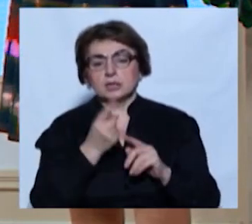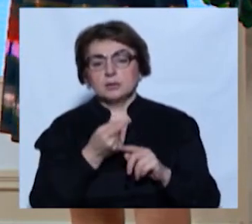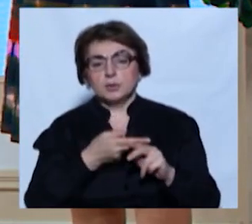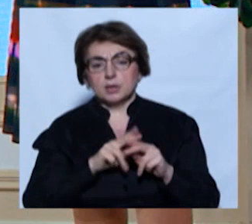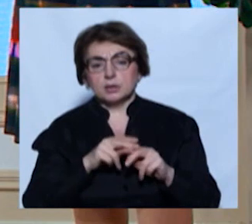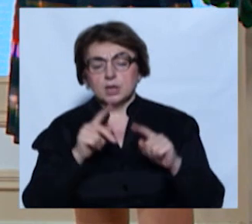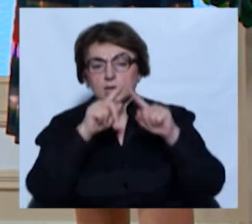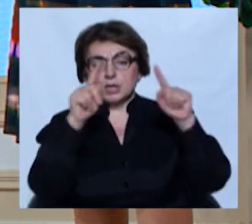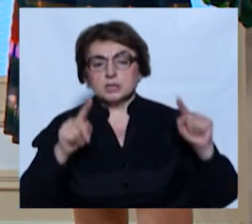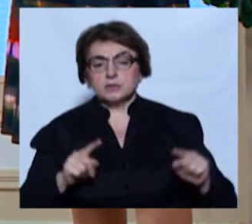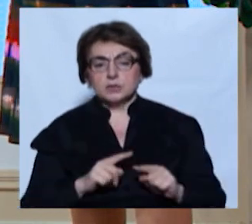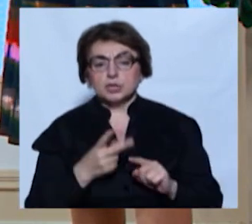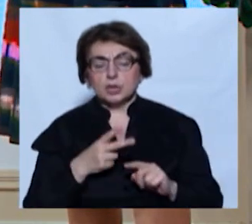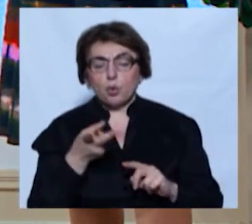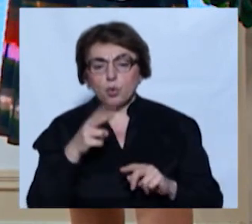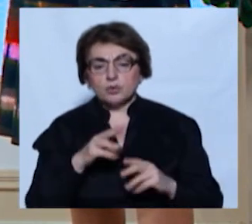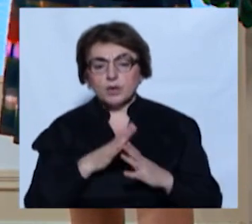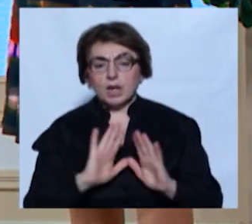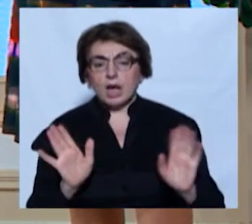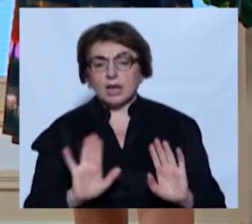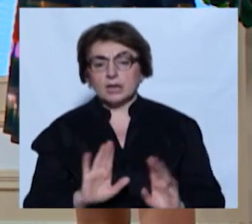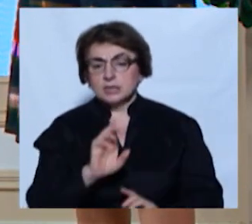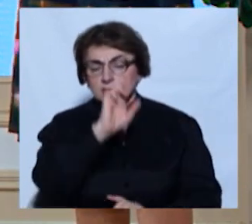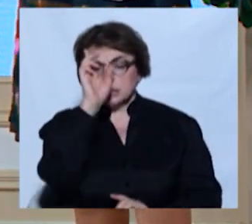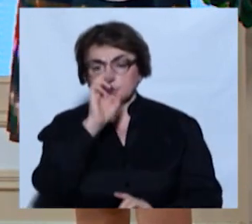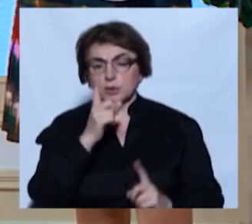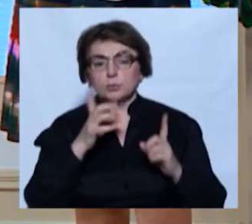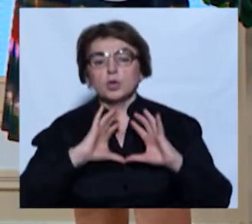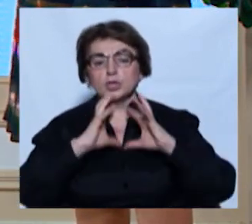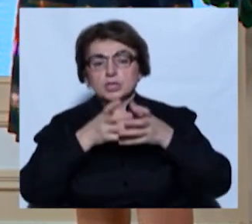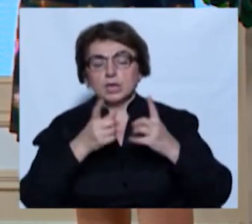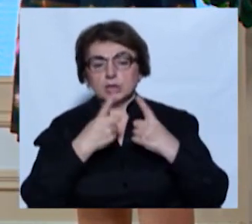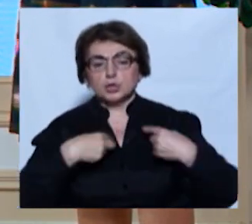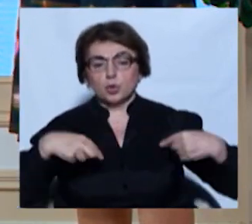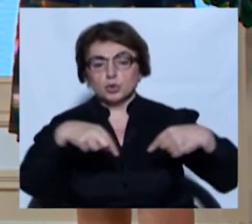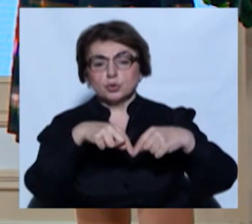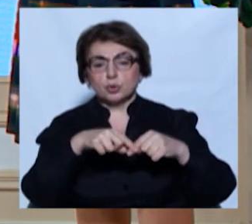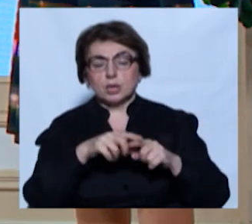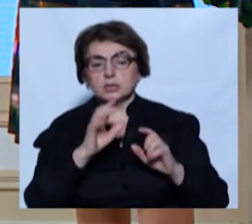ერთ სივრცეში, რადგან ორივე გახლავთ არასამთავრობო საერთაშორისო გარემოს დაცვითი